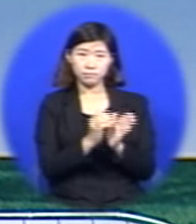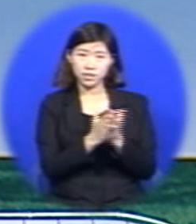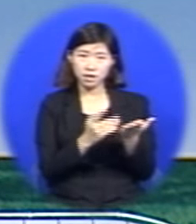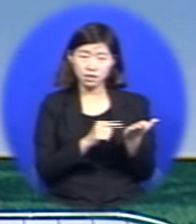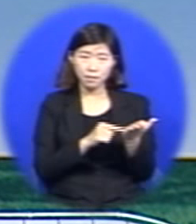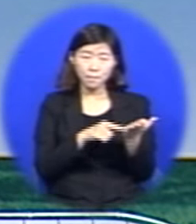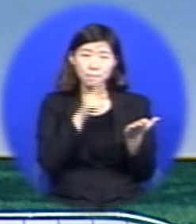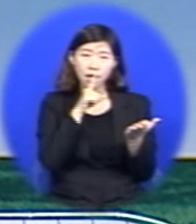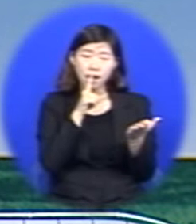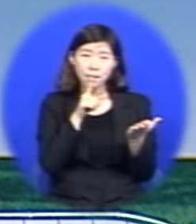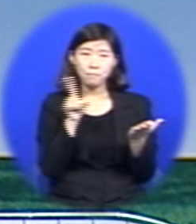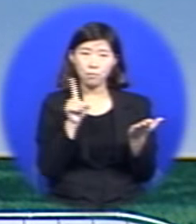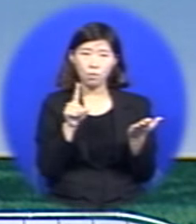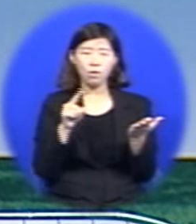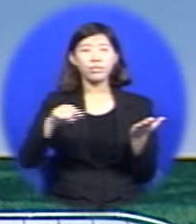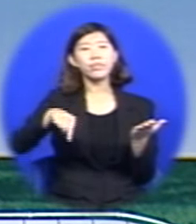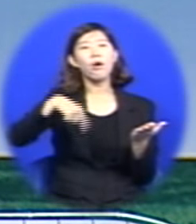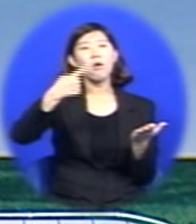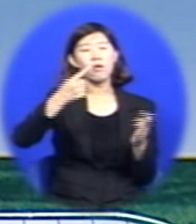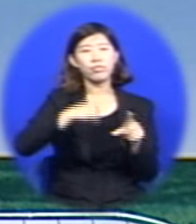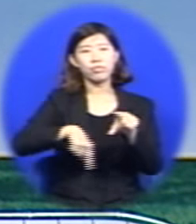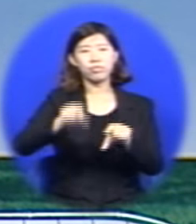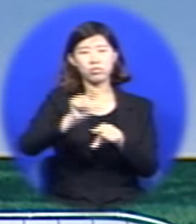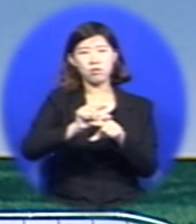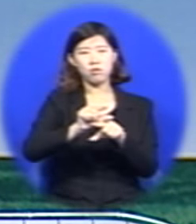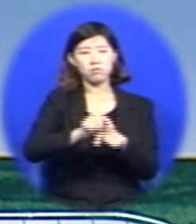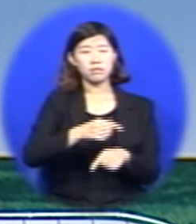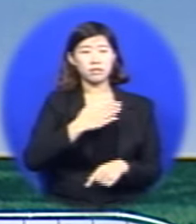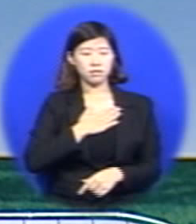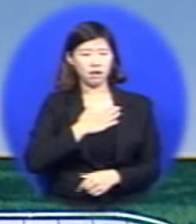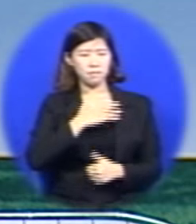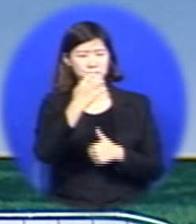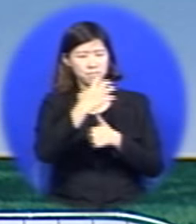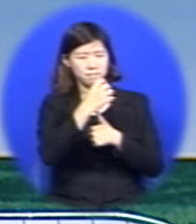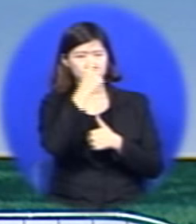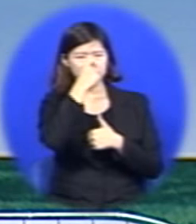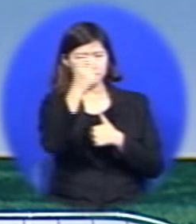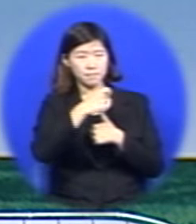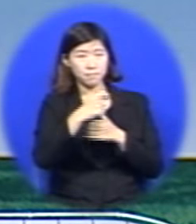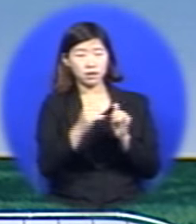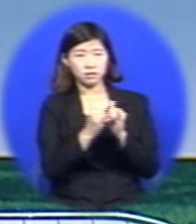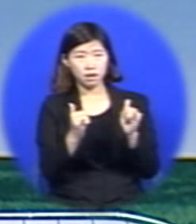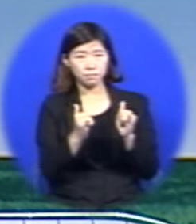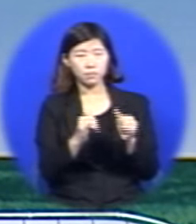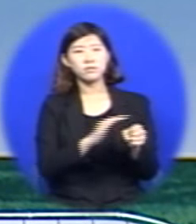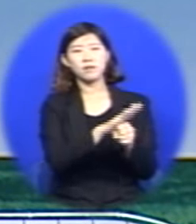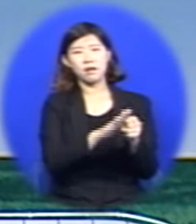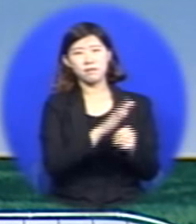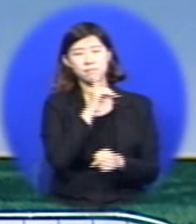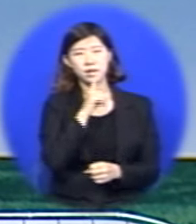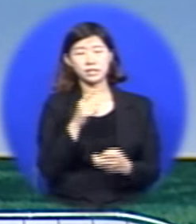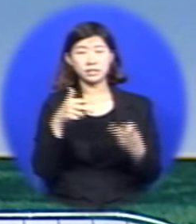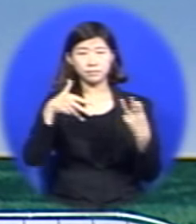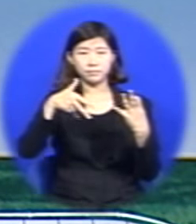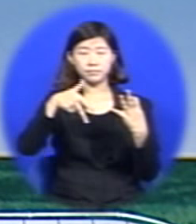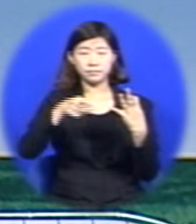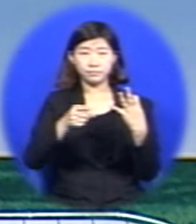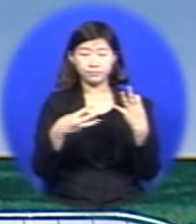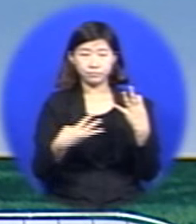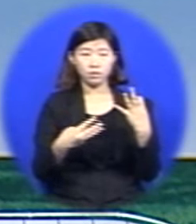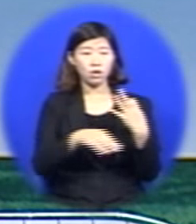나아갑니다. 핍박하는 자도 사랑하라는 것. 14절에 여러분을 박해하는